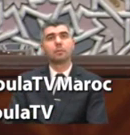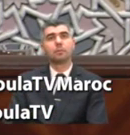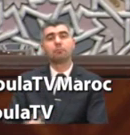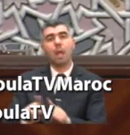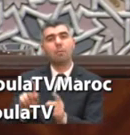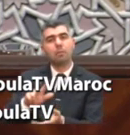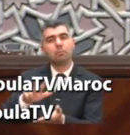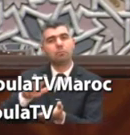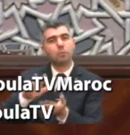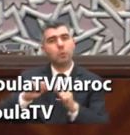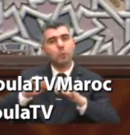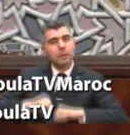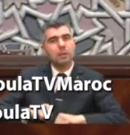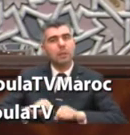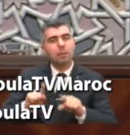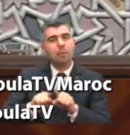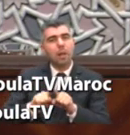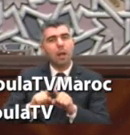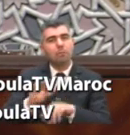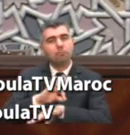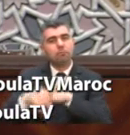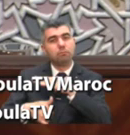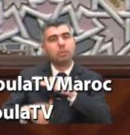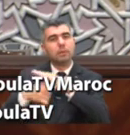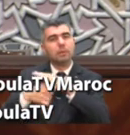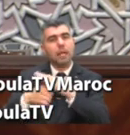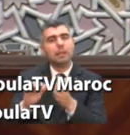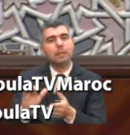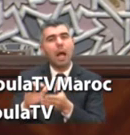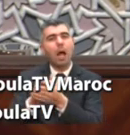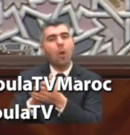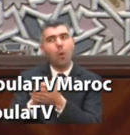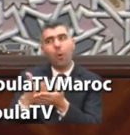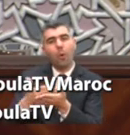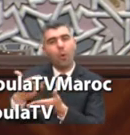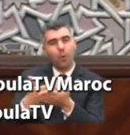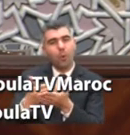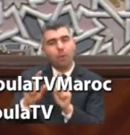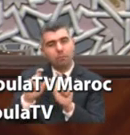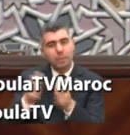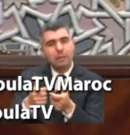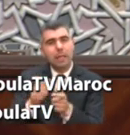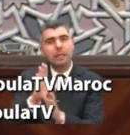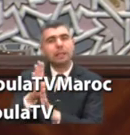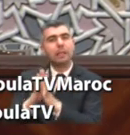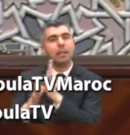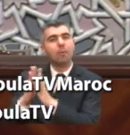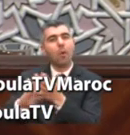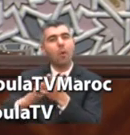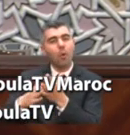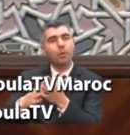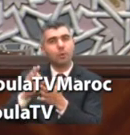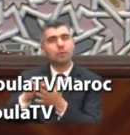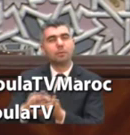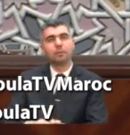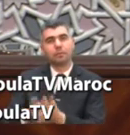تنفيذ توصيات هيئة الإنصاف والمصالحة للسيدات والسادة النواب المحترمين من فريق الأصالة والمعاصرة. تفضلي